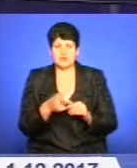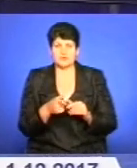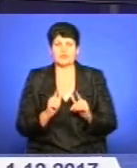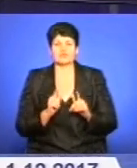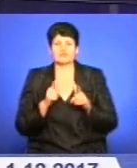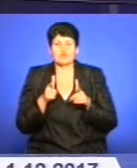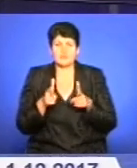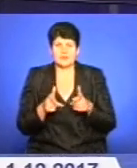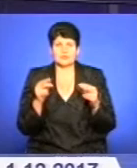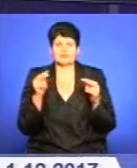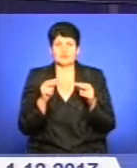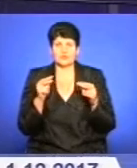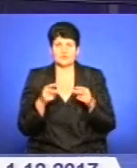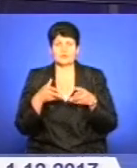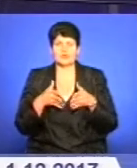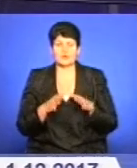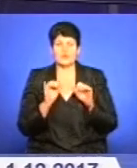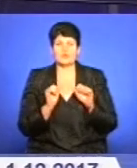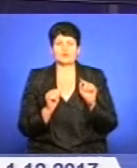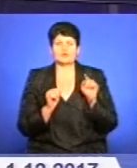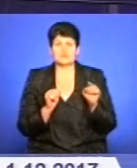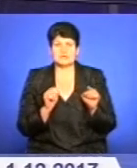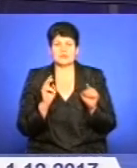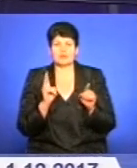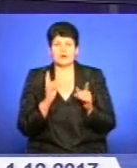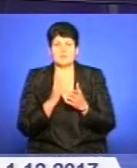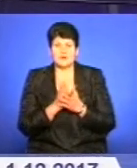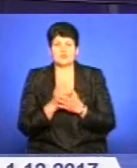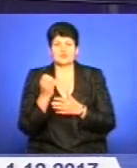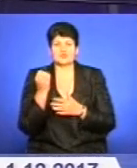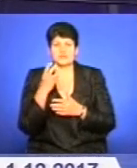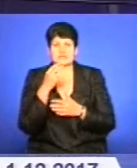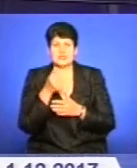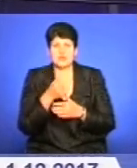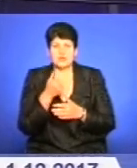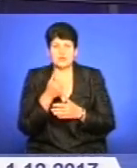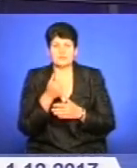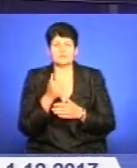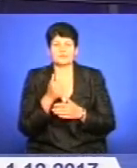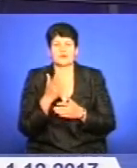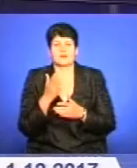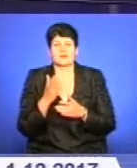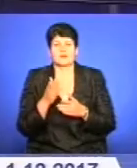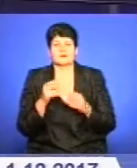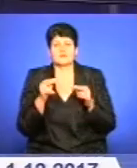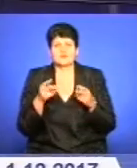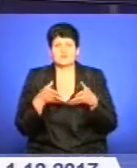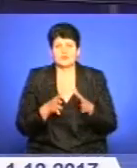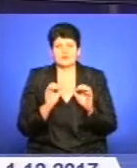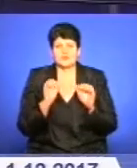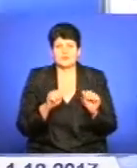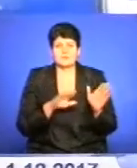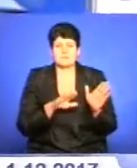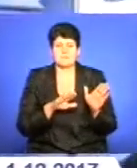за свідоцтвом про народження зможуть лише ті вступники, яким 14 років, виповниться після 1 травня 2018 року.